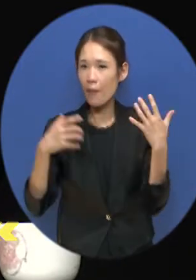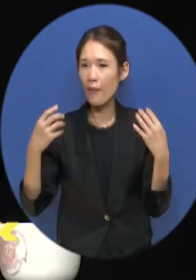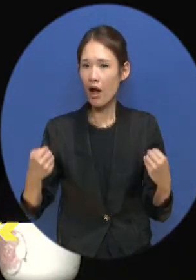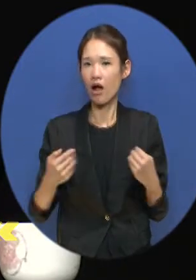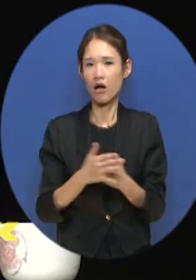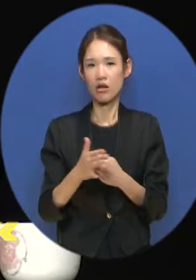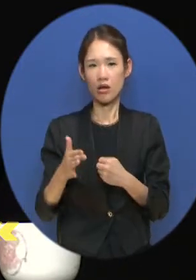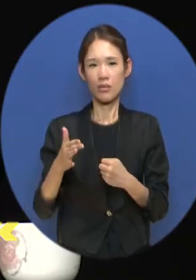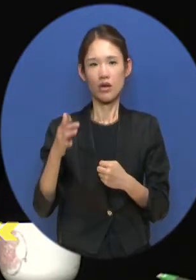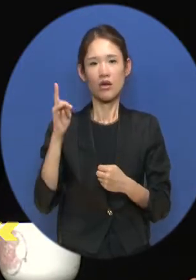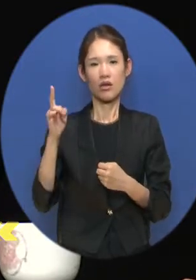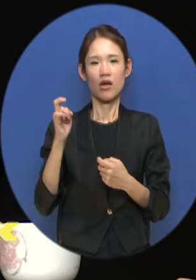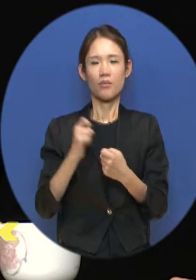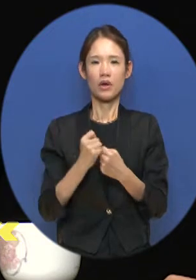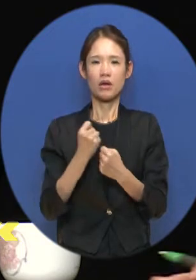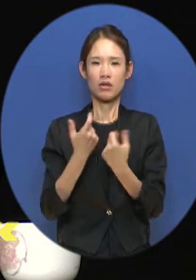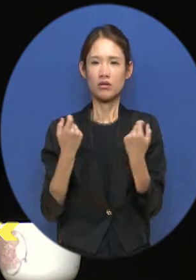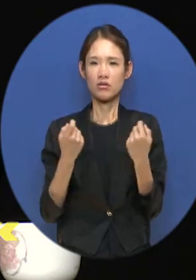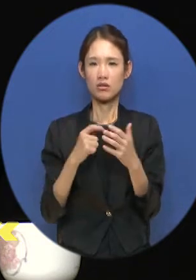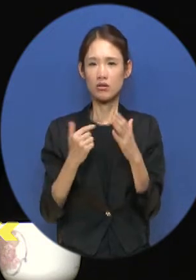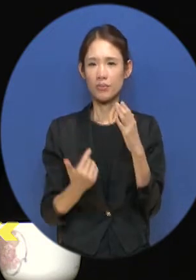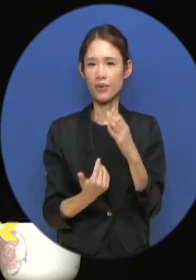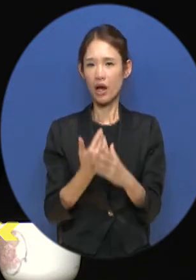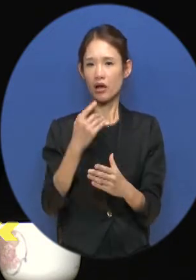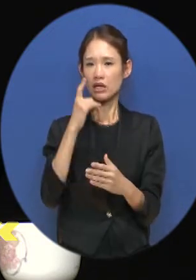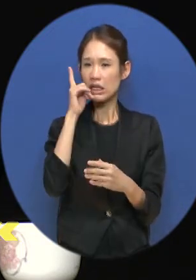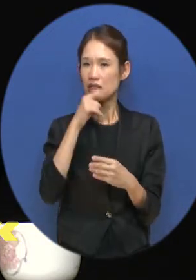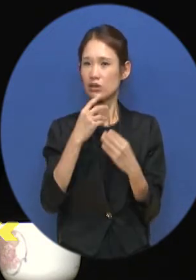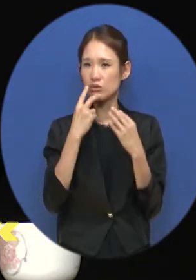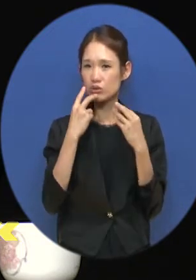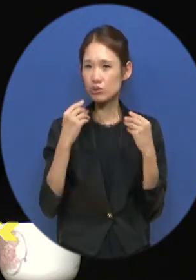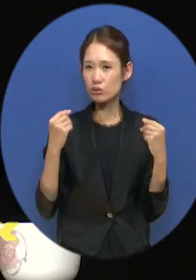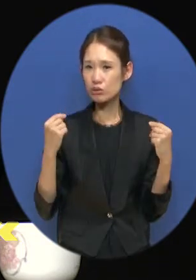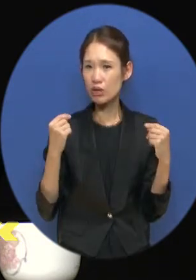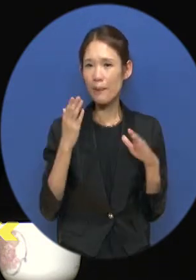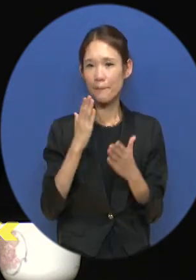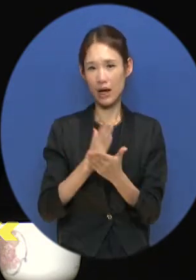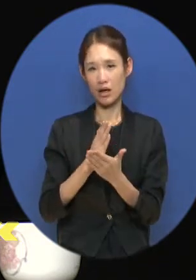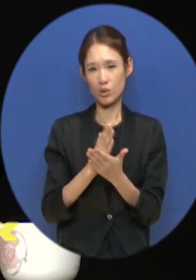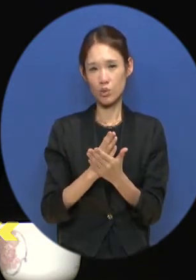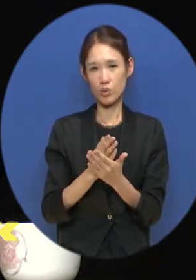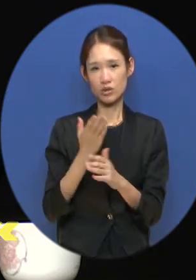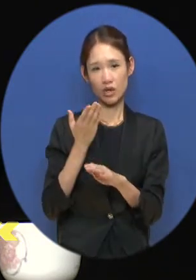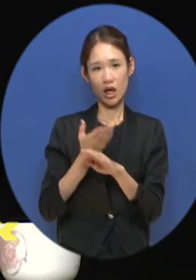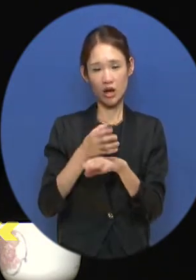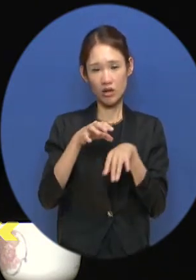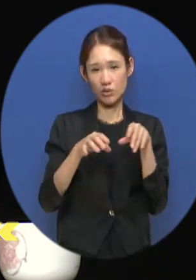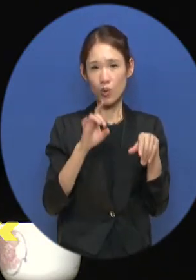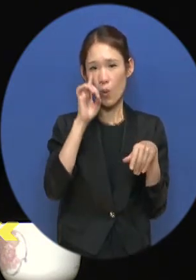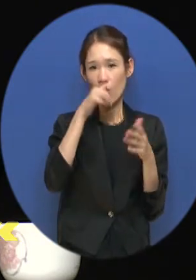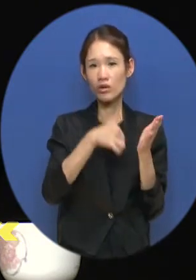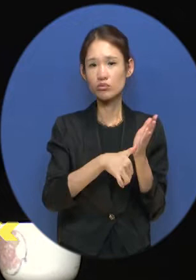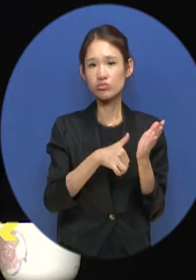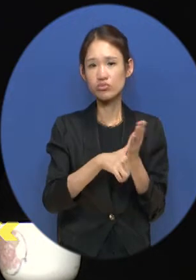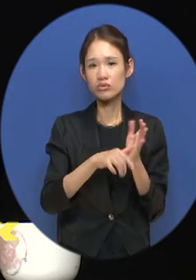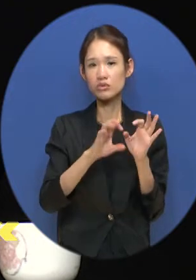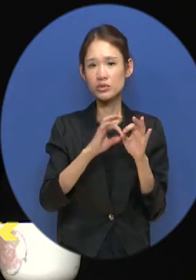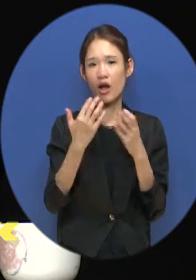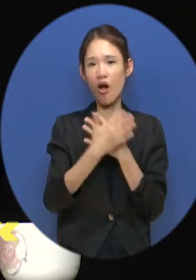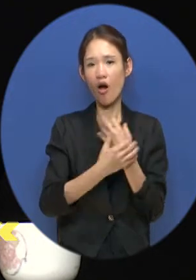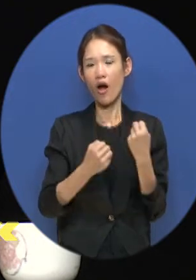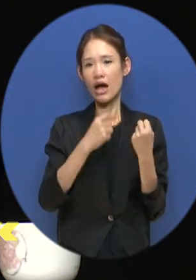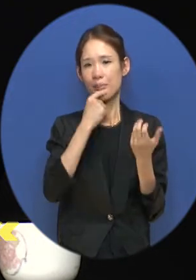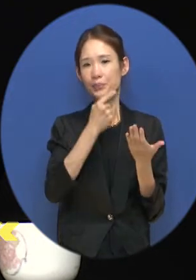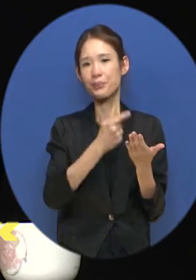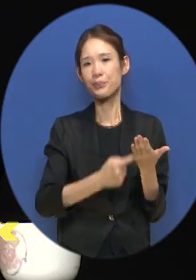그래서 이런 데서 발생하는 이제 미세먼지 이외에 다른 오염물질로 인한 이제 건강 피해